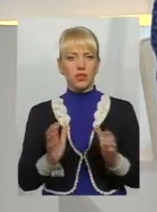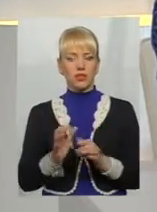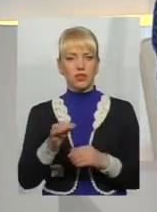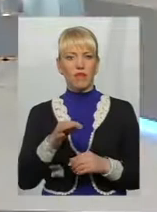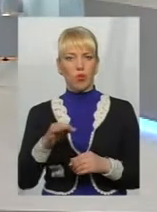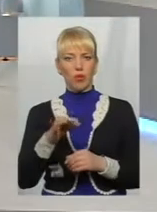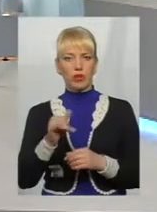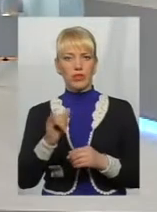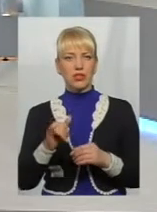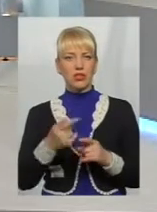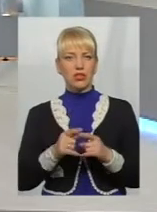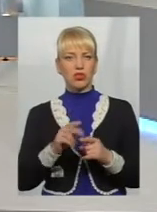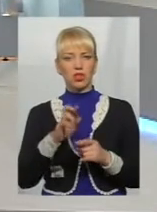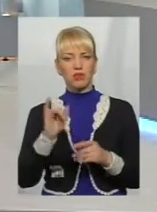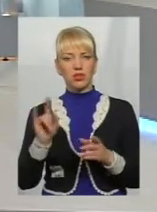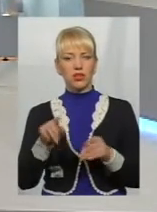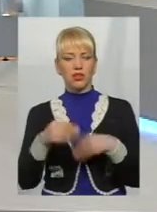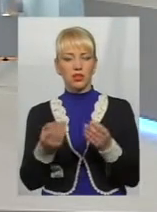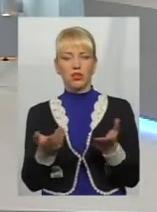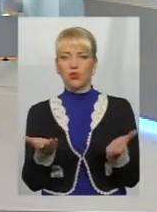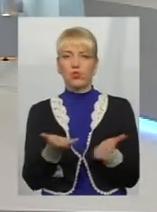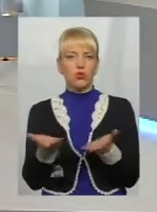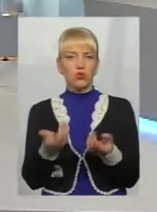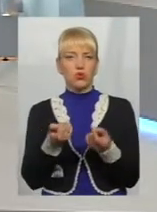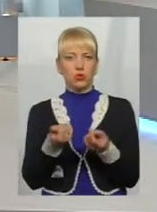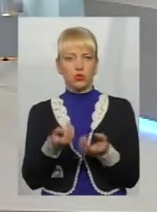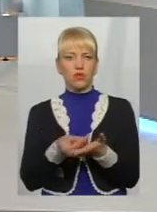області, дати принаймні хоча б якесь фінансування.